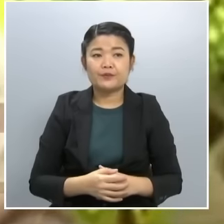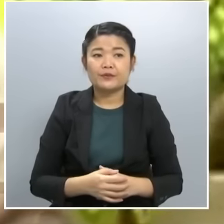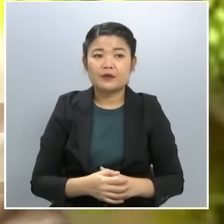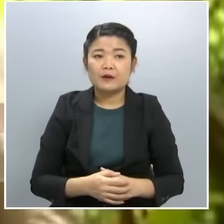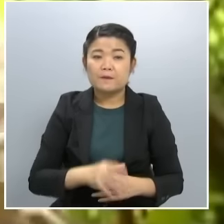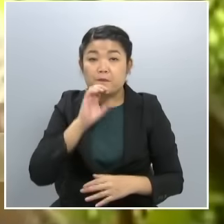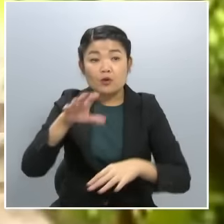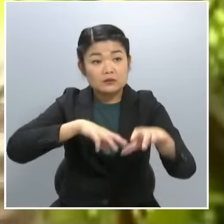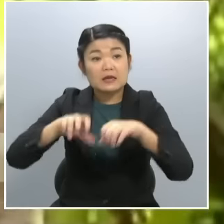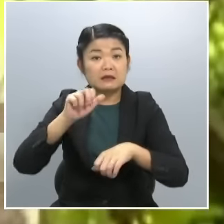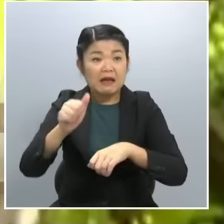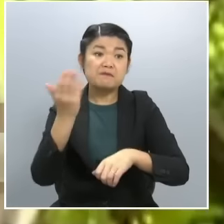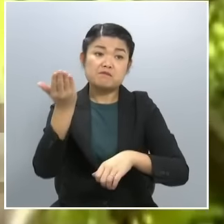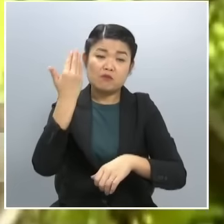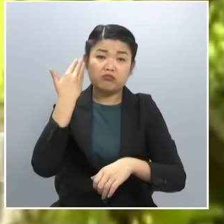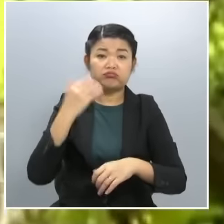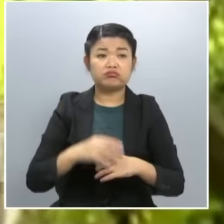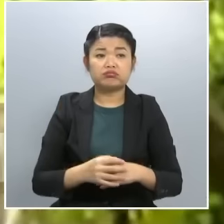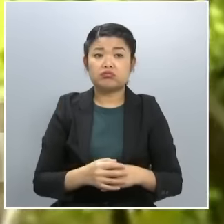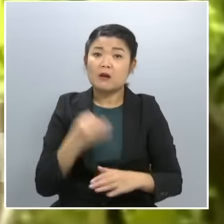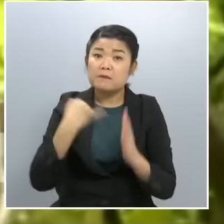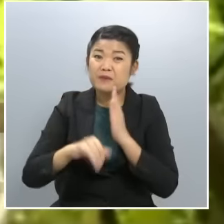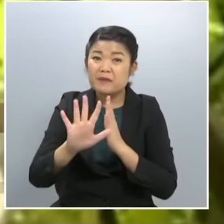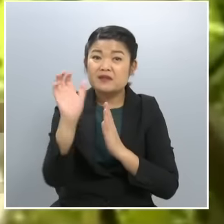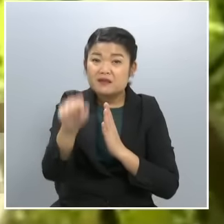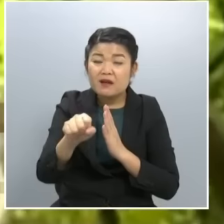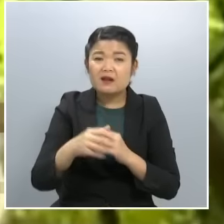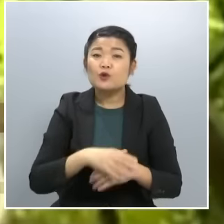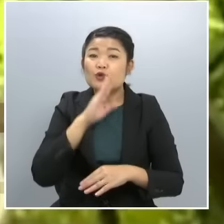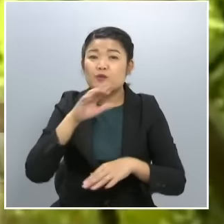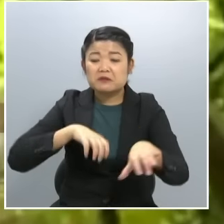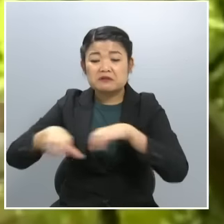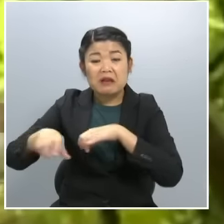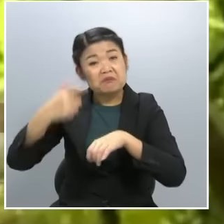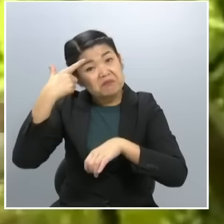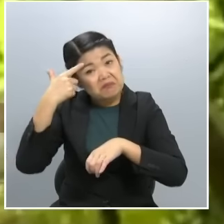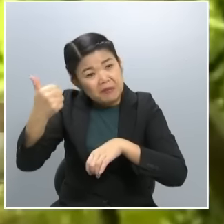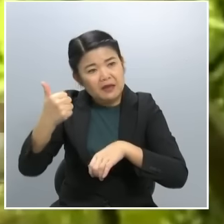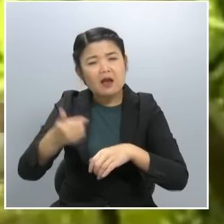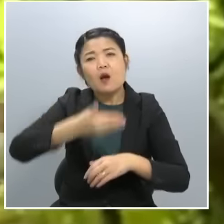บริหารได้เนี่ยในอดีตก็ไม่ใช่ผิดไม่เค้าก็ไม่ผิดสิฮะถ้าบริหารได้ไม่มาบวชกับพระอาจารย์